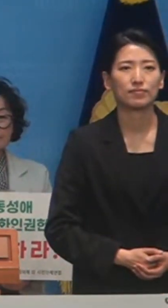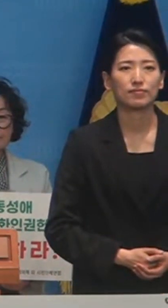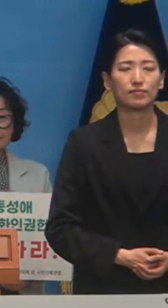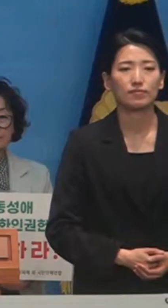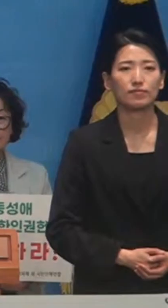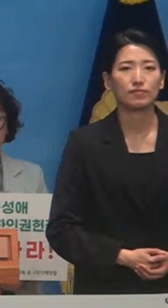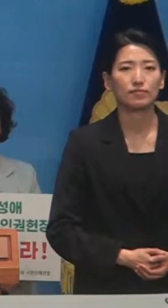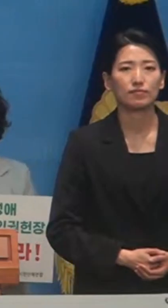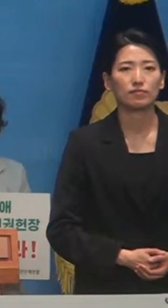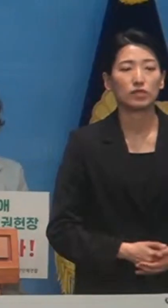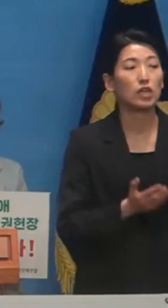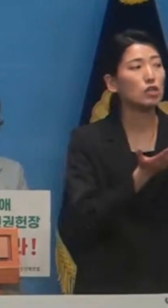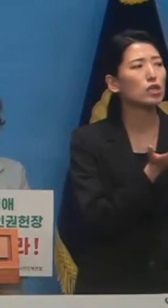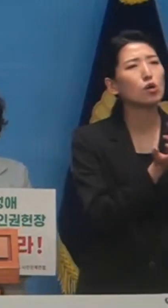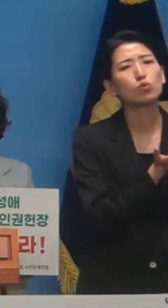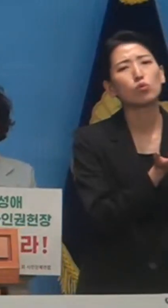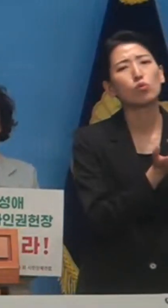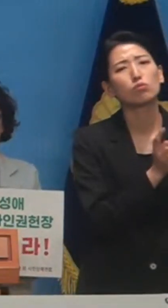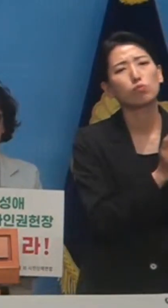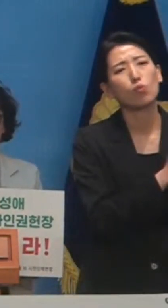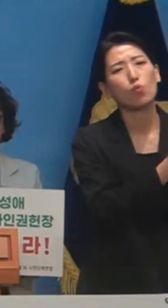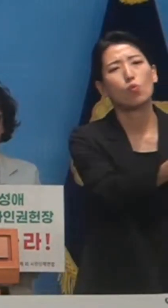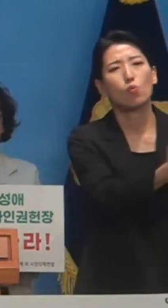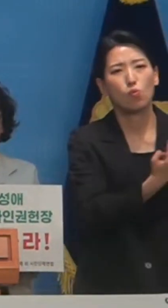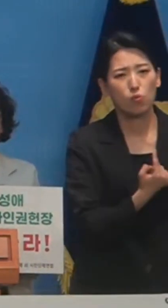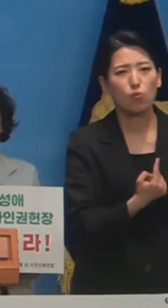전부 다 거의 제주도에서 오셨는데요.